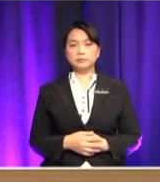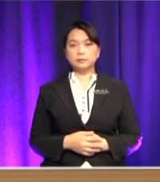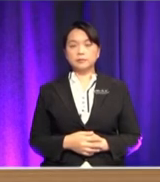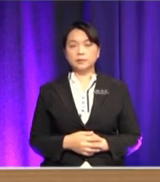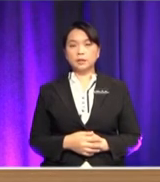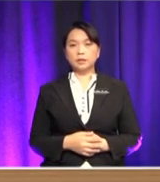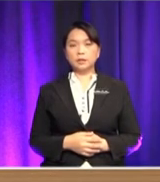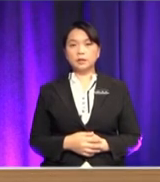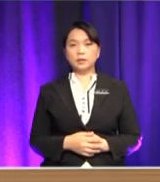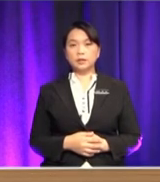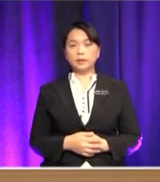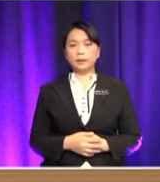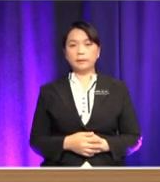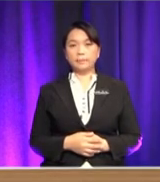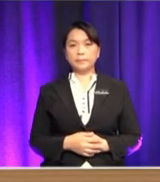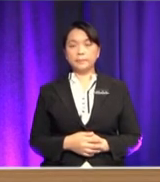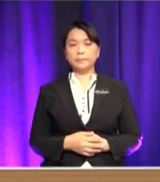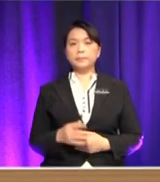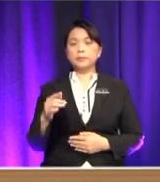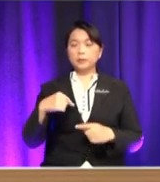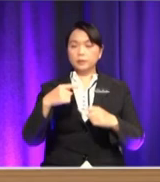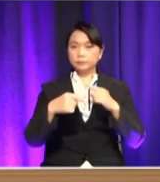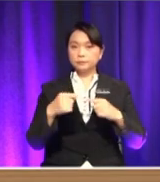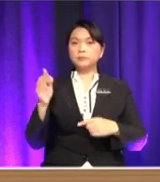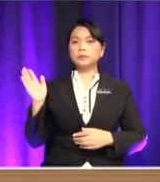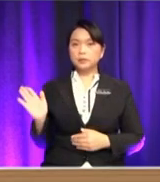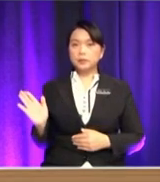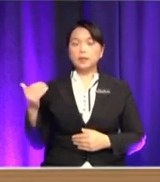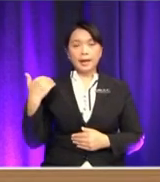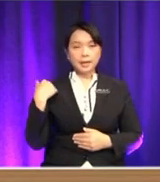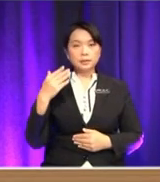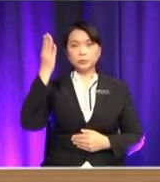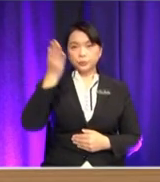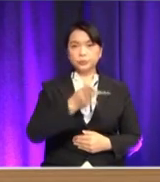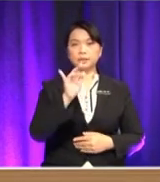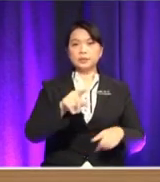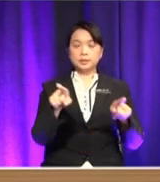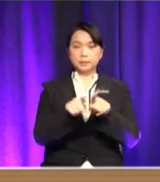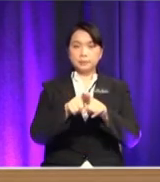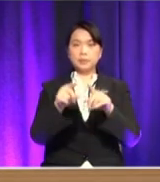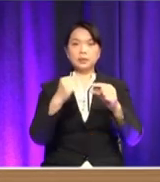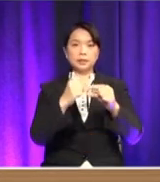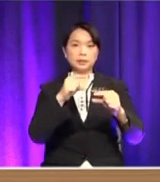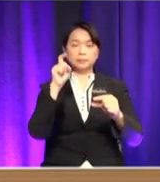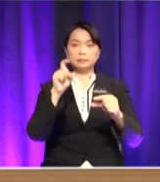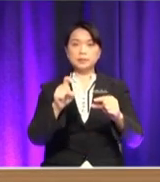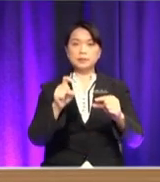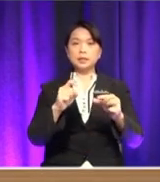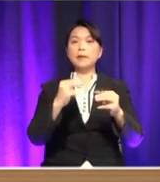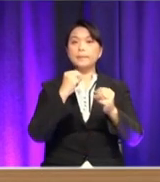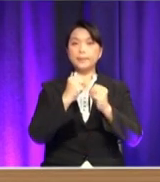ini mempunyai keturunan yang sama bila mempunyai susunan yang sama dari saya ini kita mesti padam tank